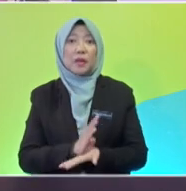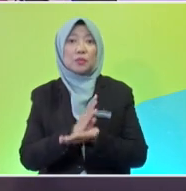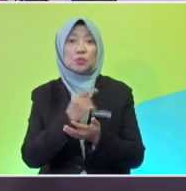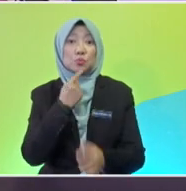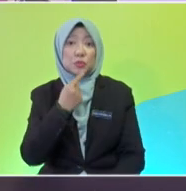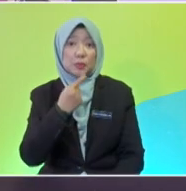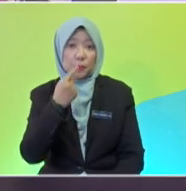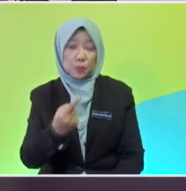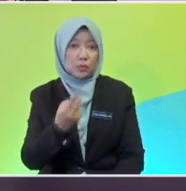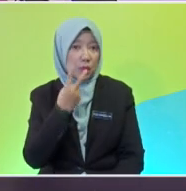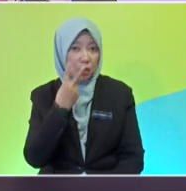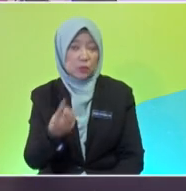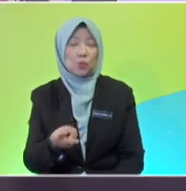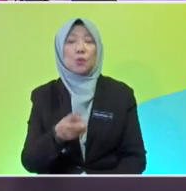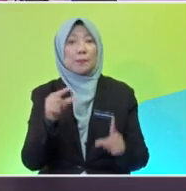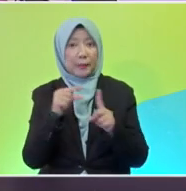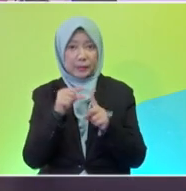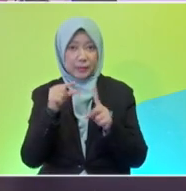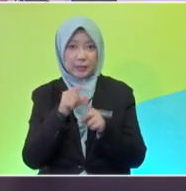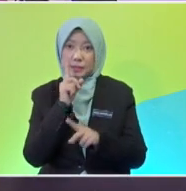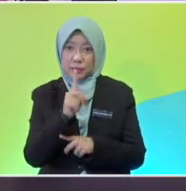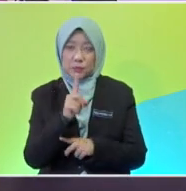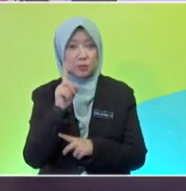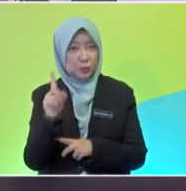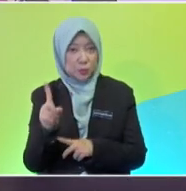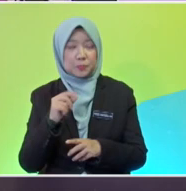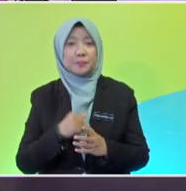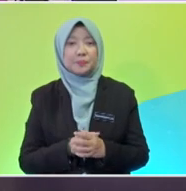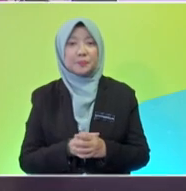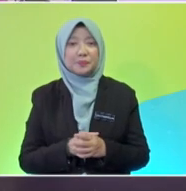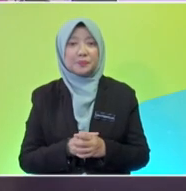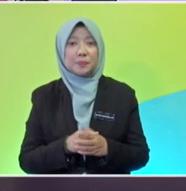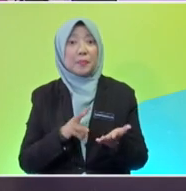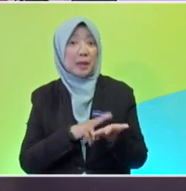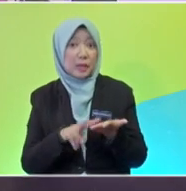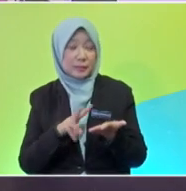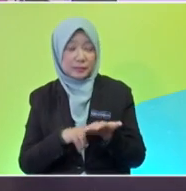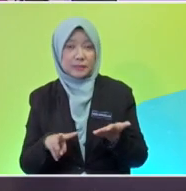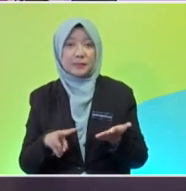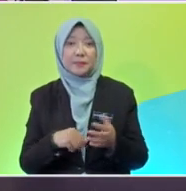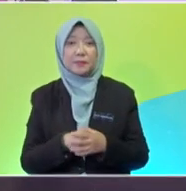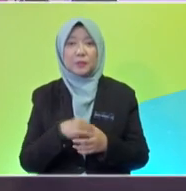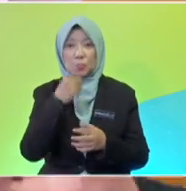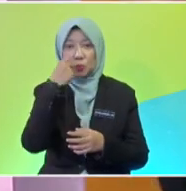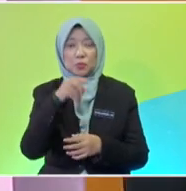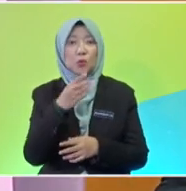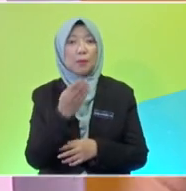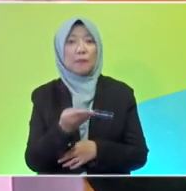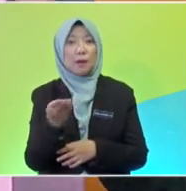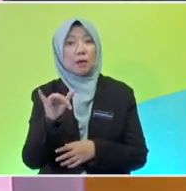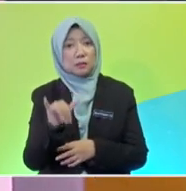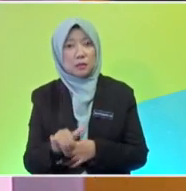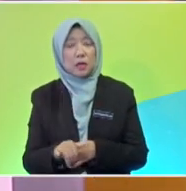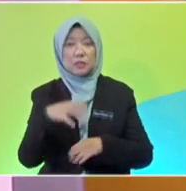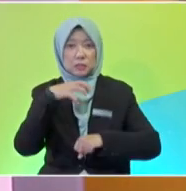semula bahan-bahan tersebut Boleh saya bu kawan-kawan di rumah kita sebut dan bacakan bersama-sama untuk bahan menyerap air kita